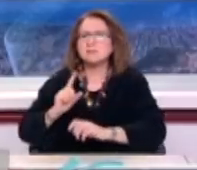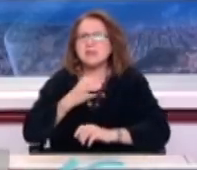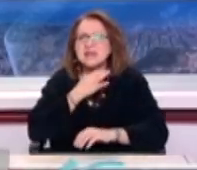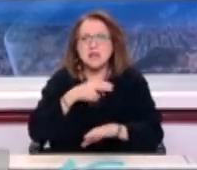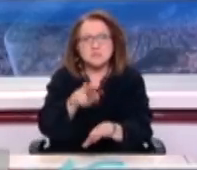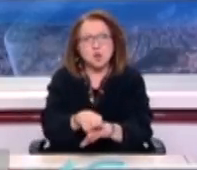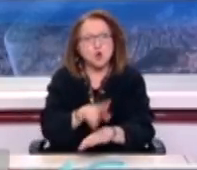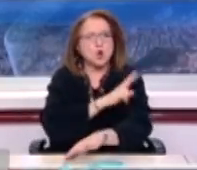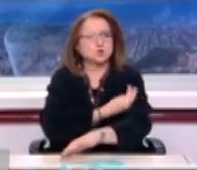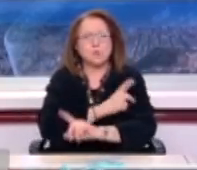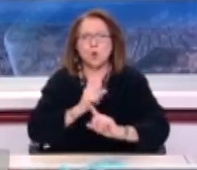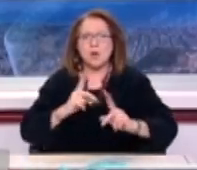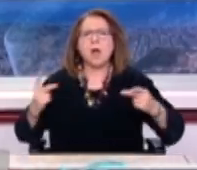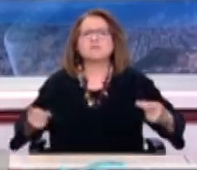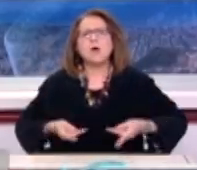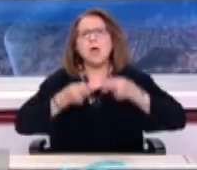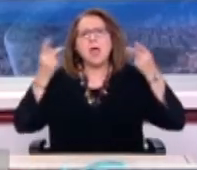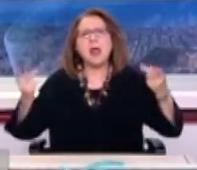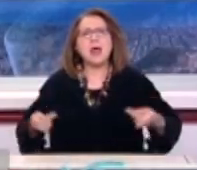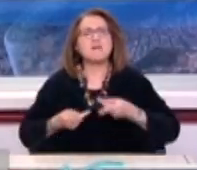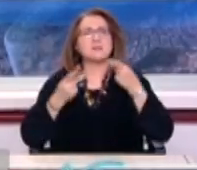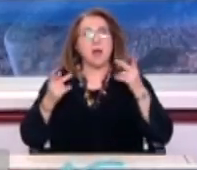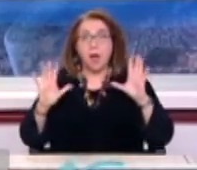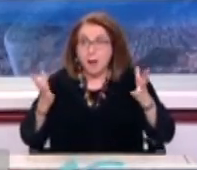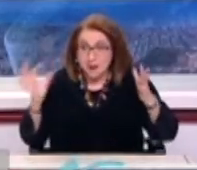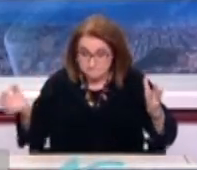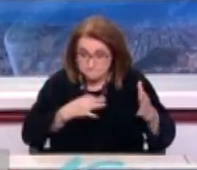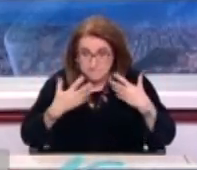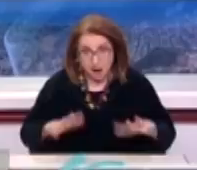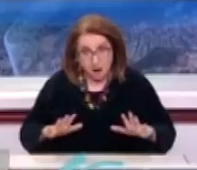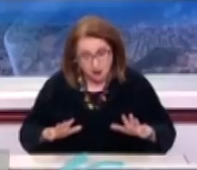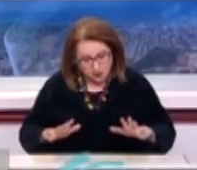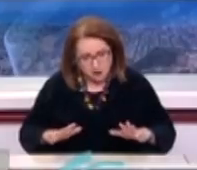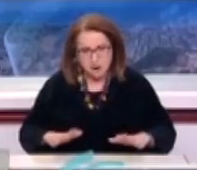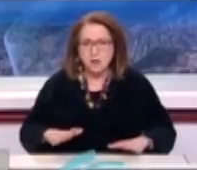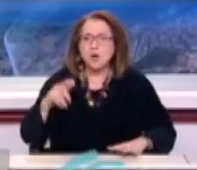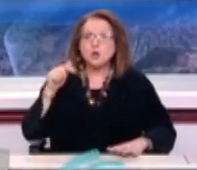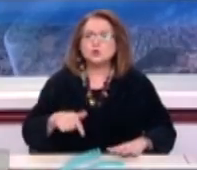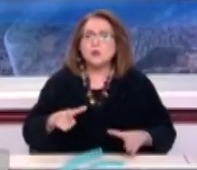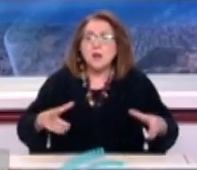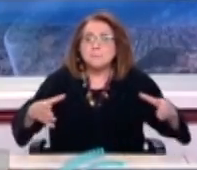Όσον αφορά τη μέχρι τώρα ιχνηλάτηση επαφών της συγκεκριμένης ομάδας εκδρομέων,